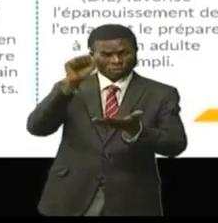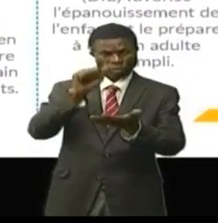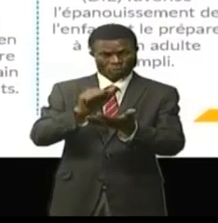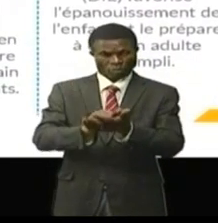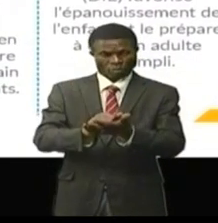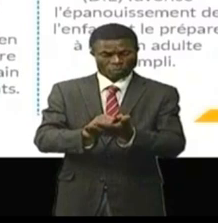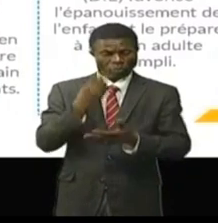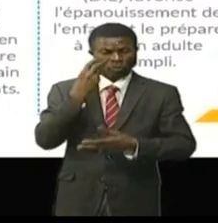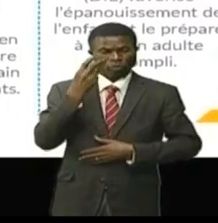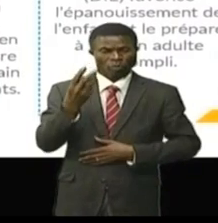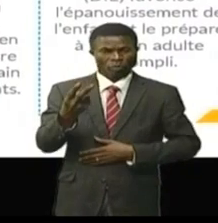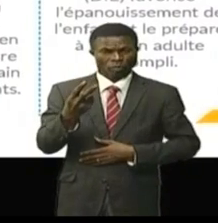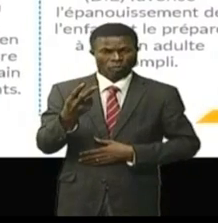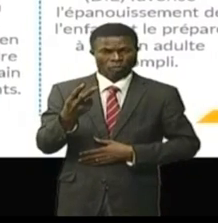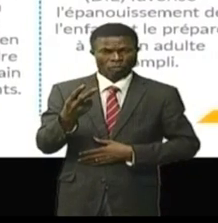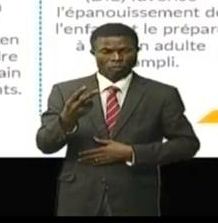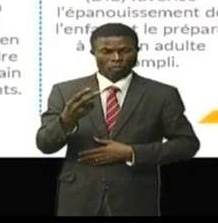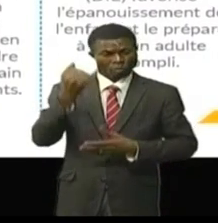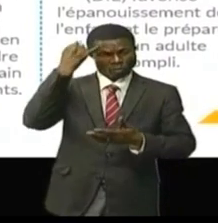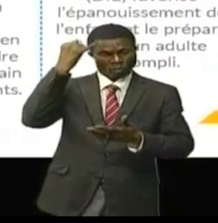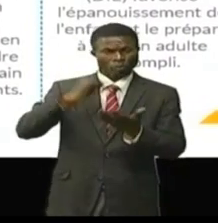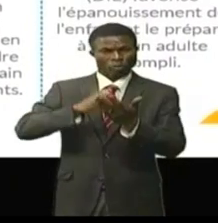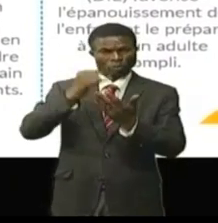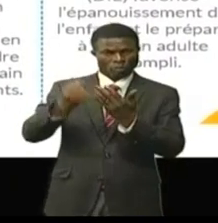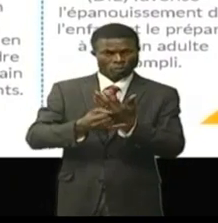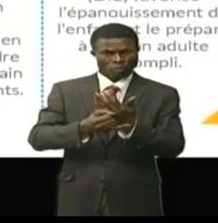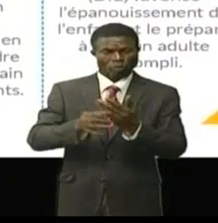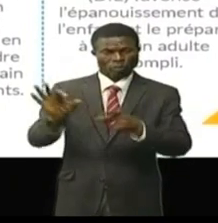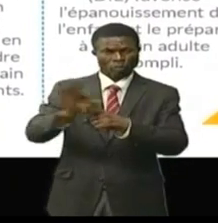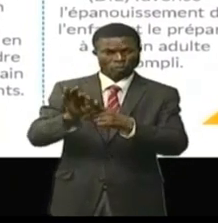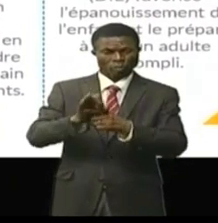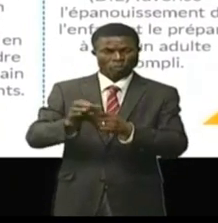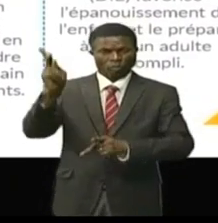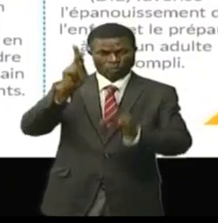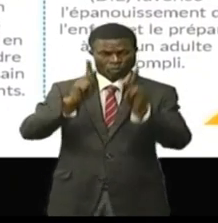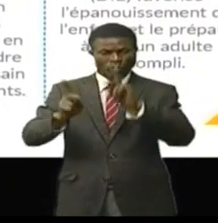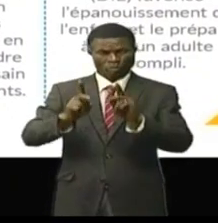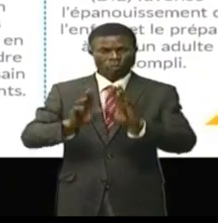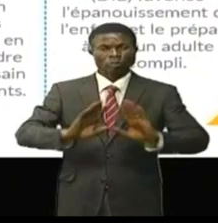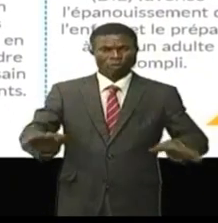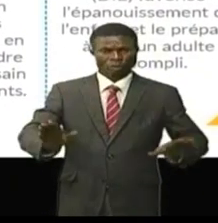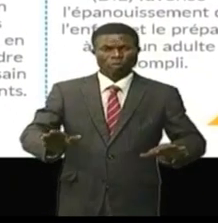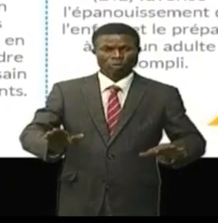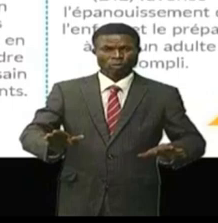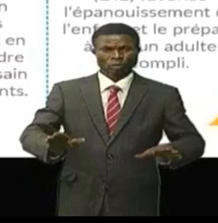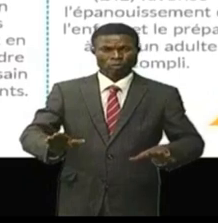a l'ambition de former des citoyens qui puissent être capables